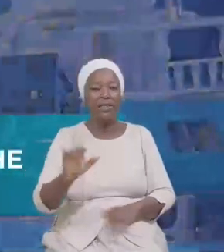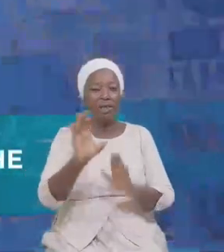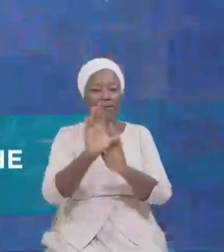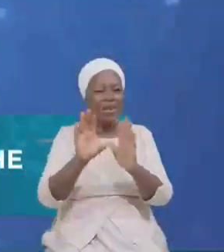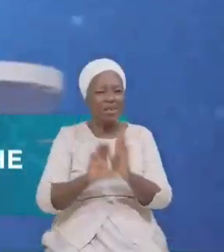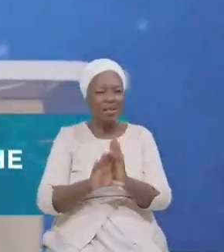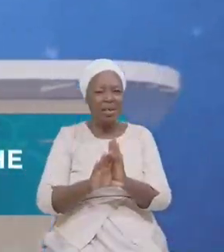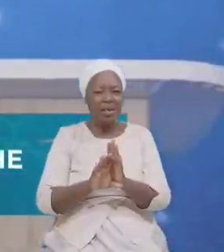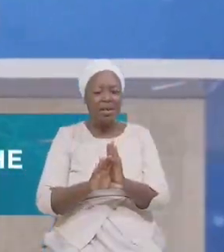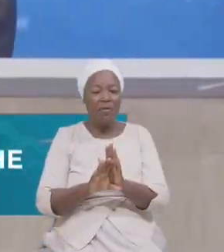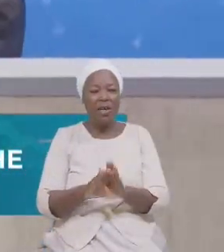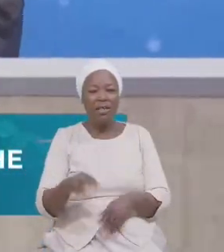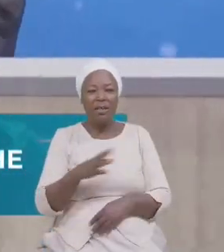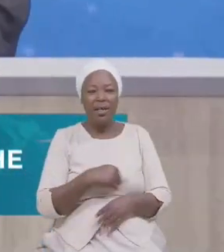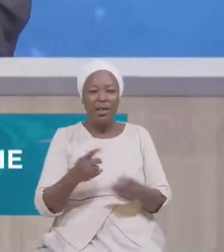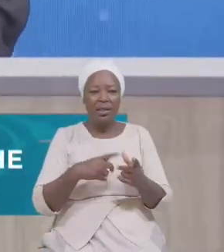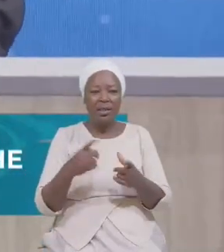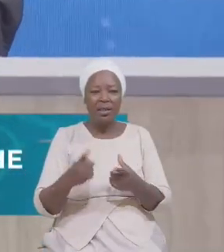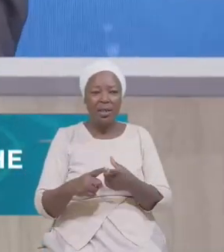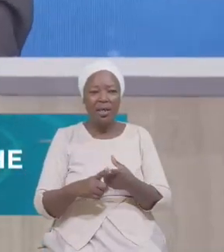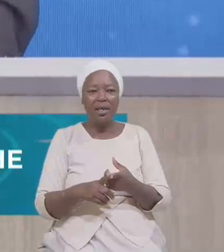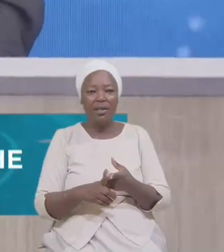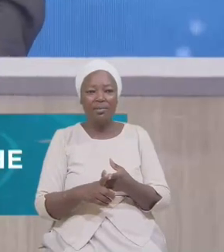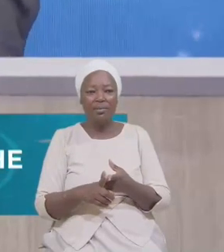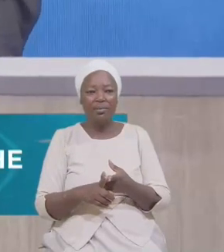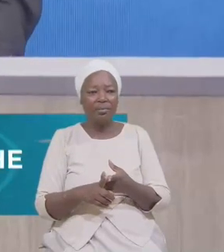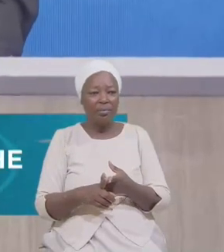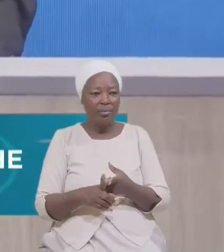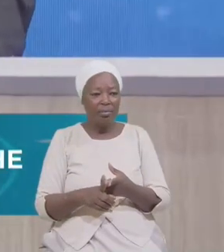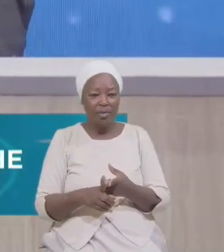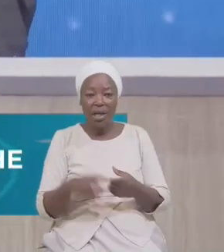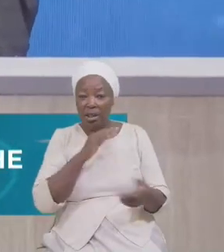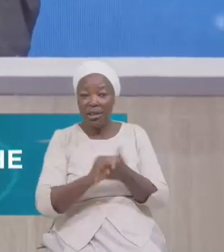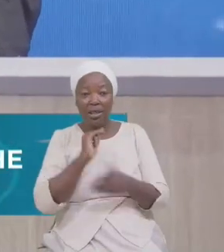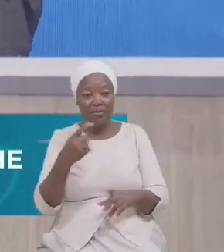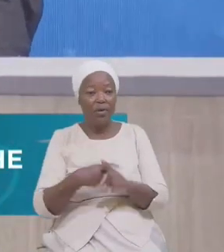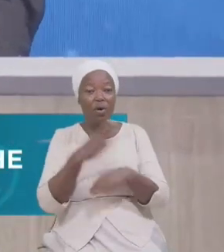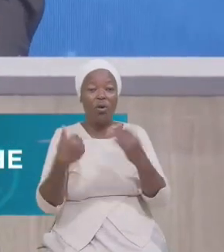Expérimenter les profits quotidiens de l'Alliance éternelle ». Il en a parlé dès l'éternité